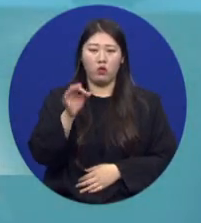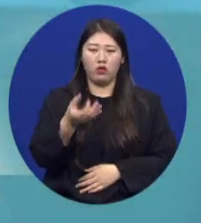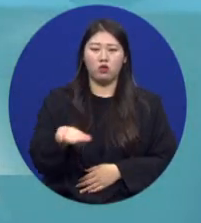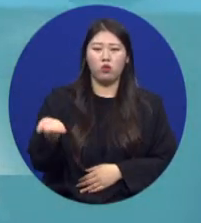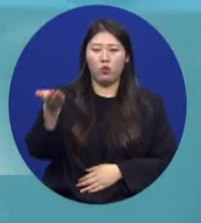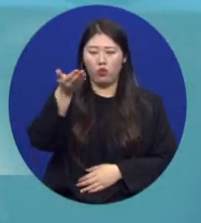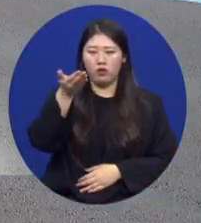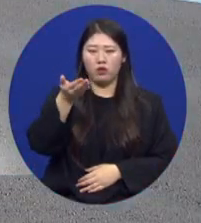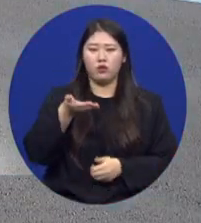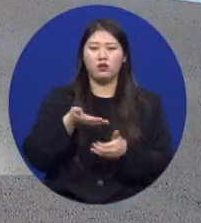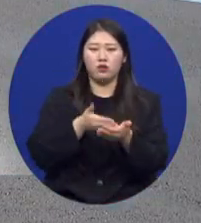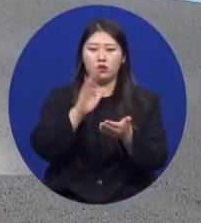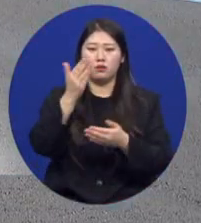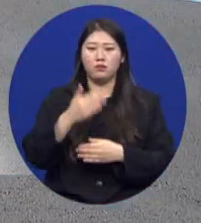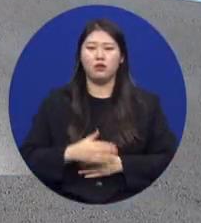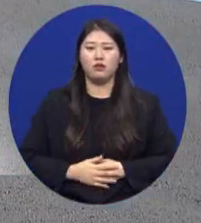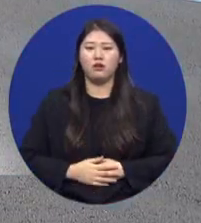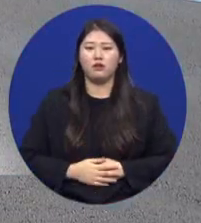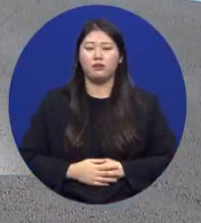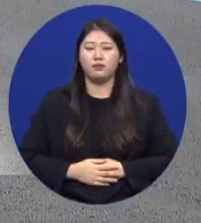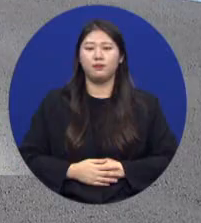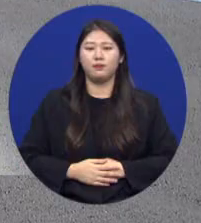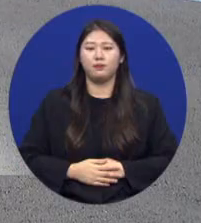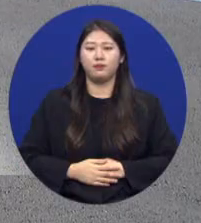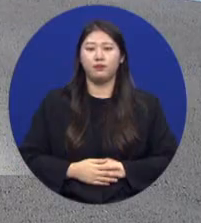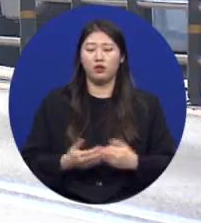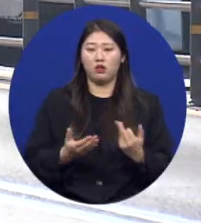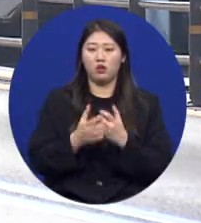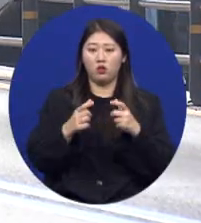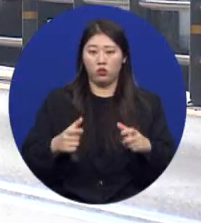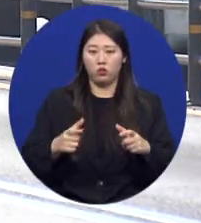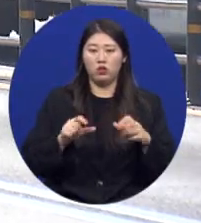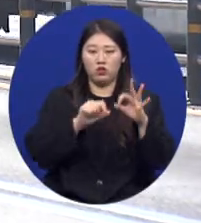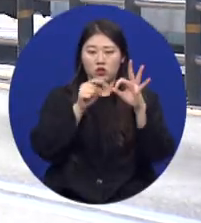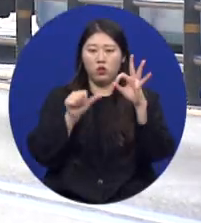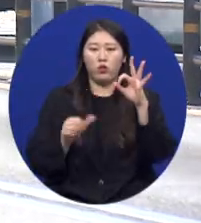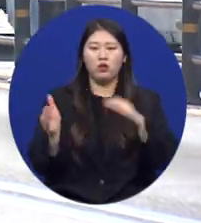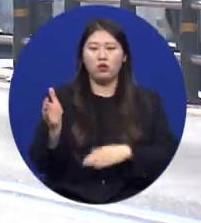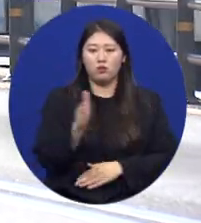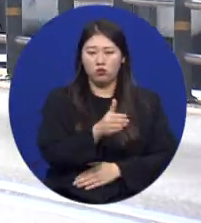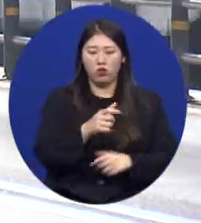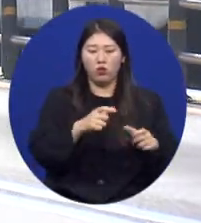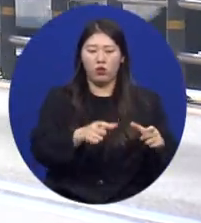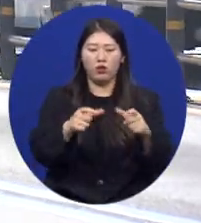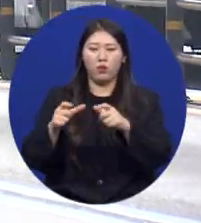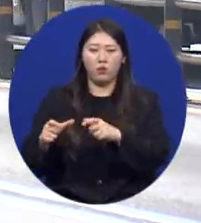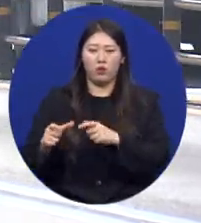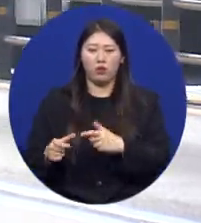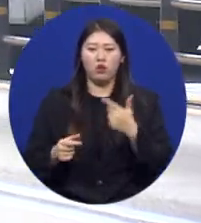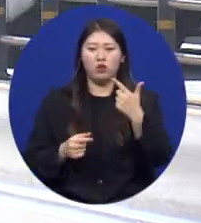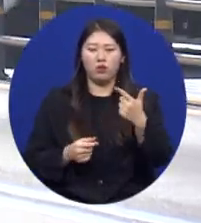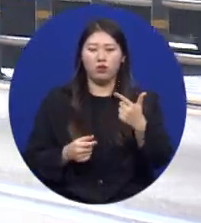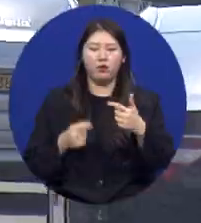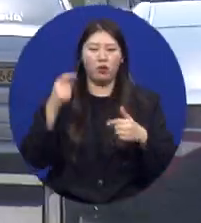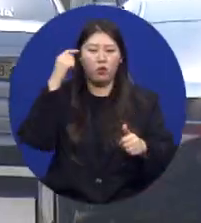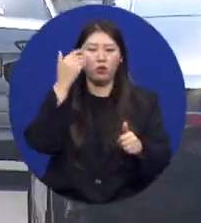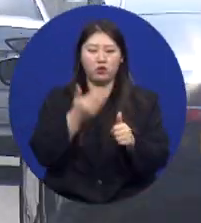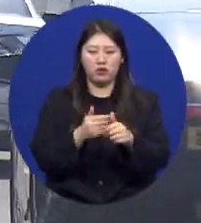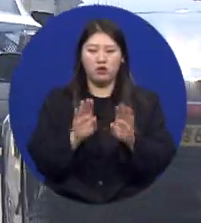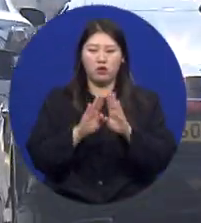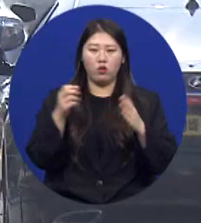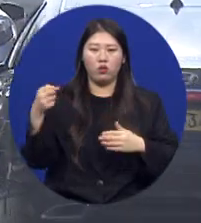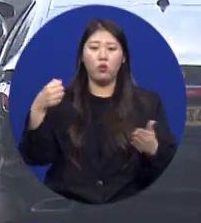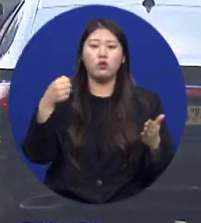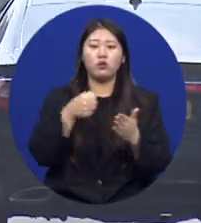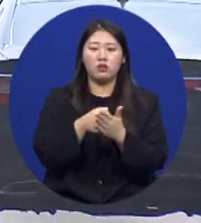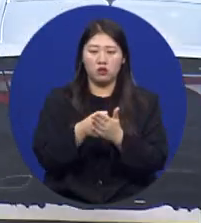등이 제시됐습니다. 제주도는 다음 달 5일부터 권역별로 6차례 공청회를 열어 최종안을